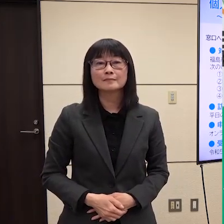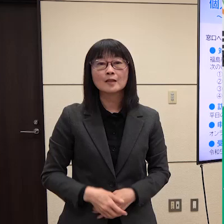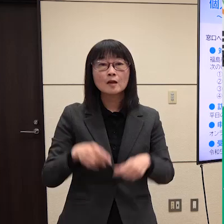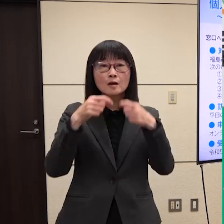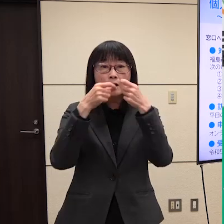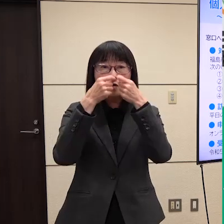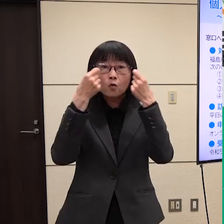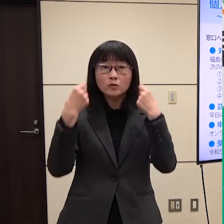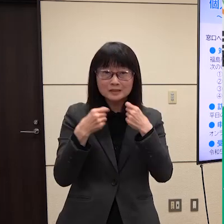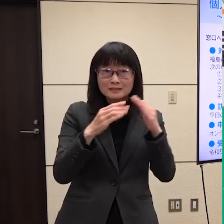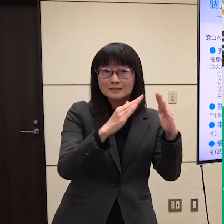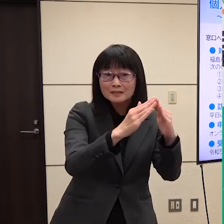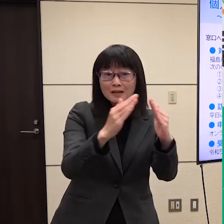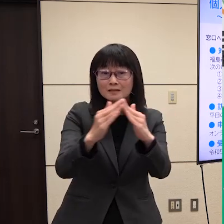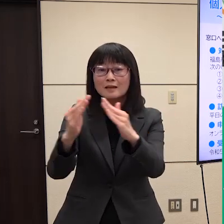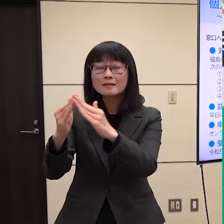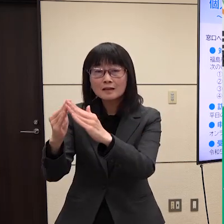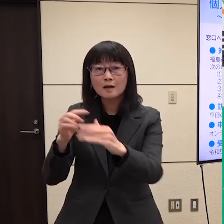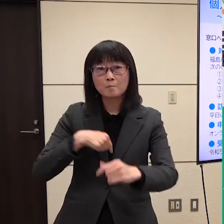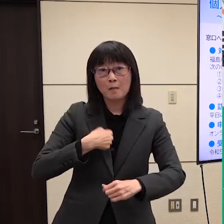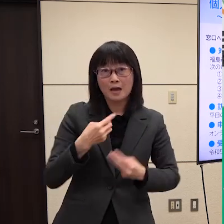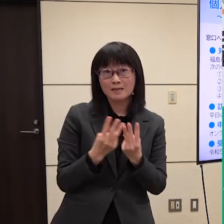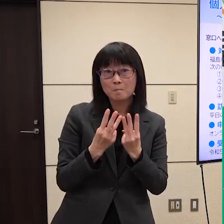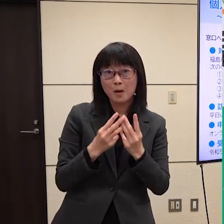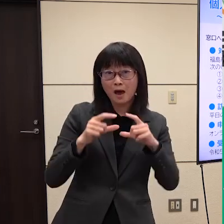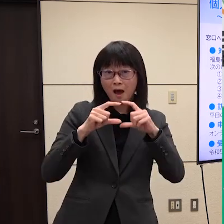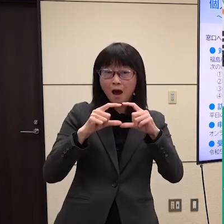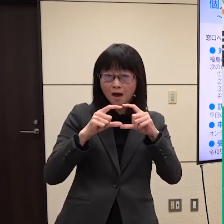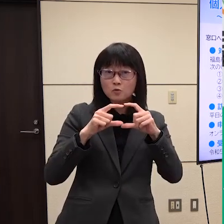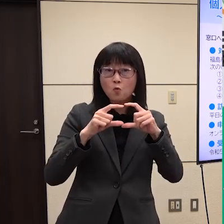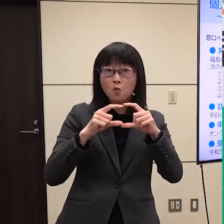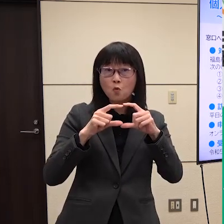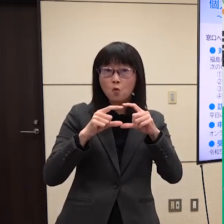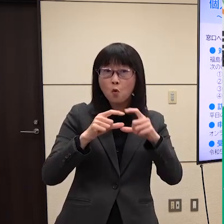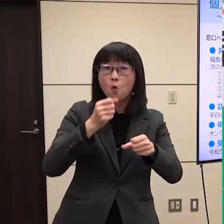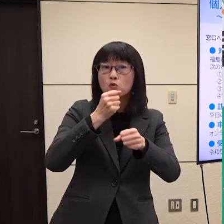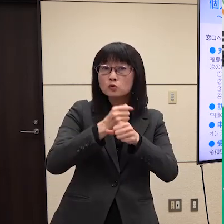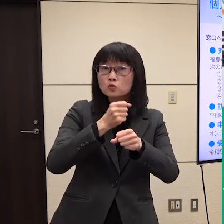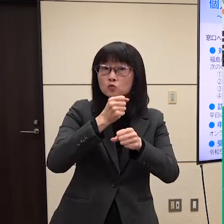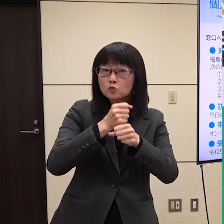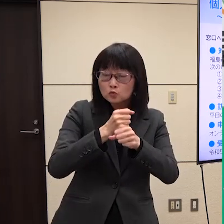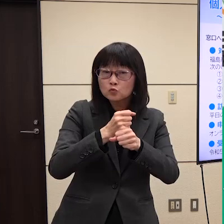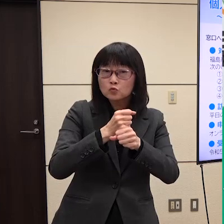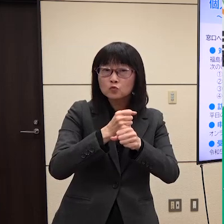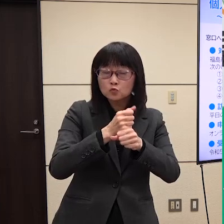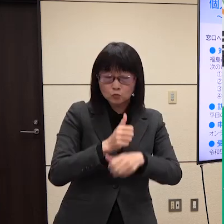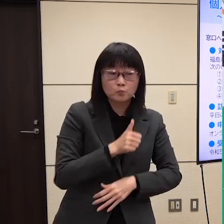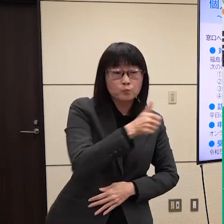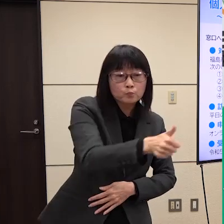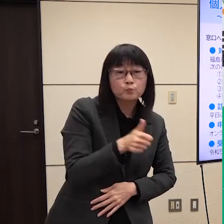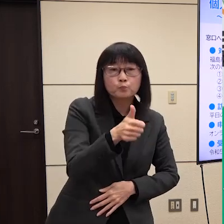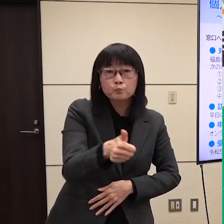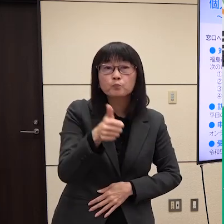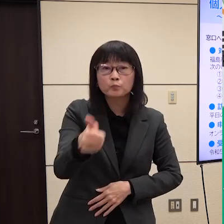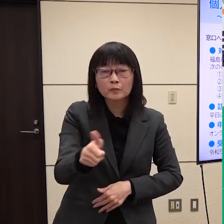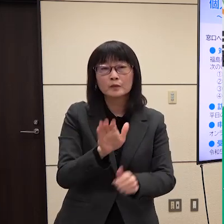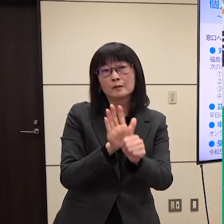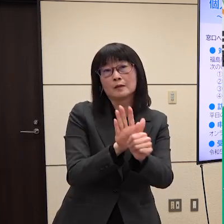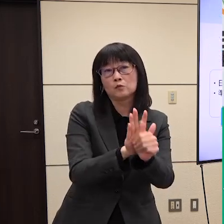個人宅での、マイナンバーカード出張申請の受付を開始するというものであ